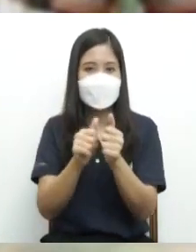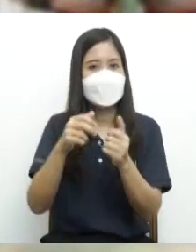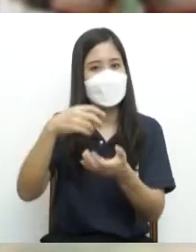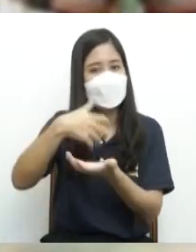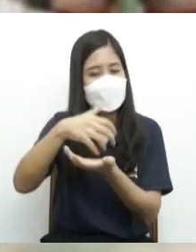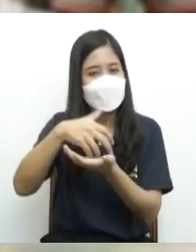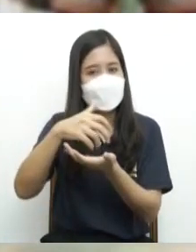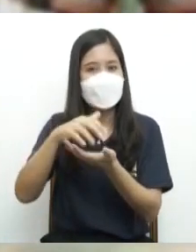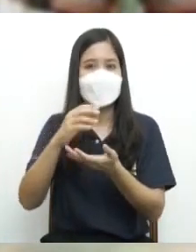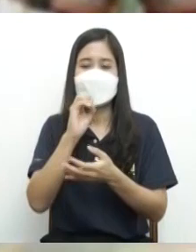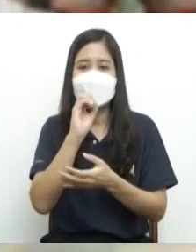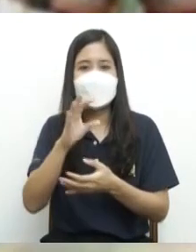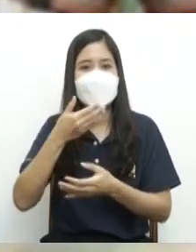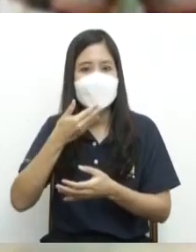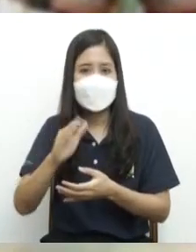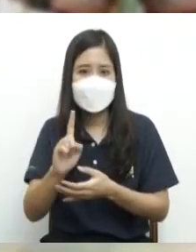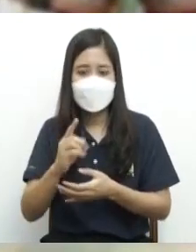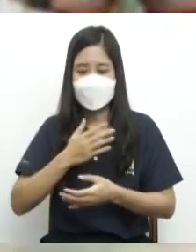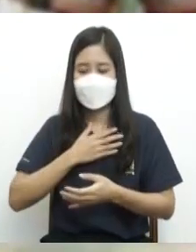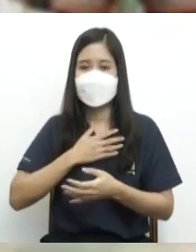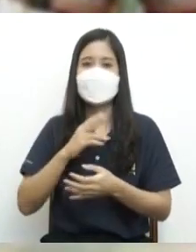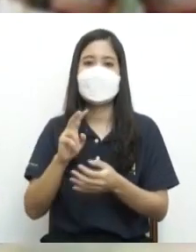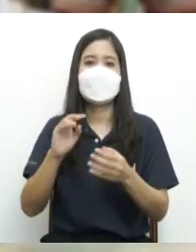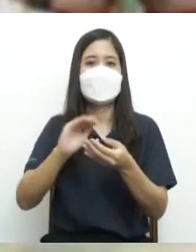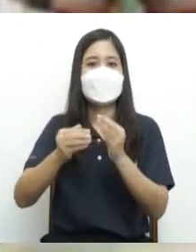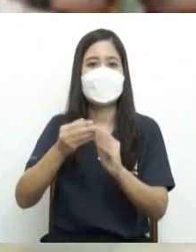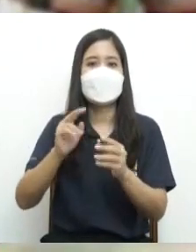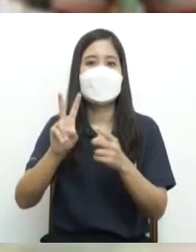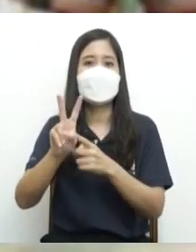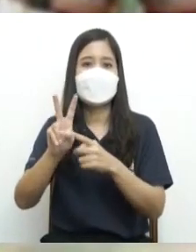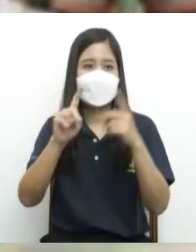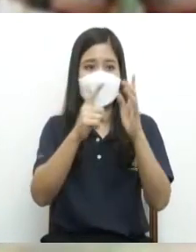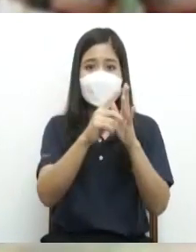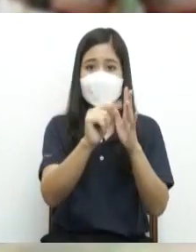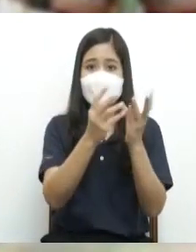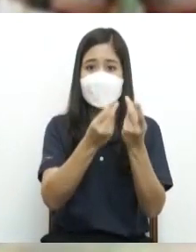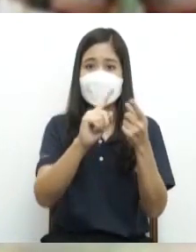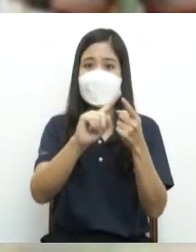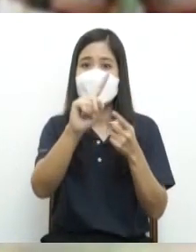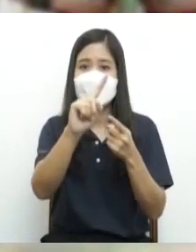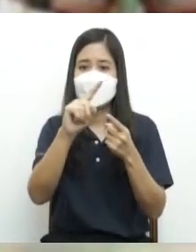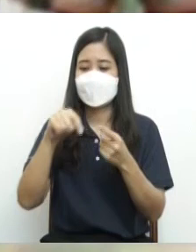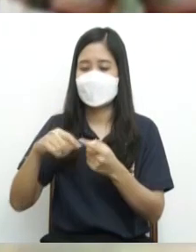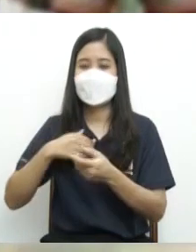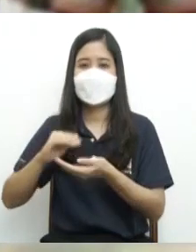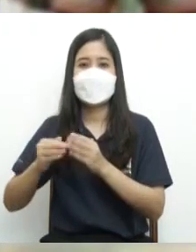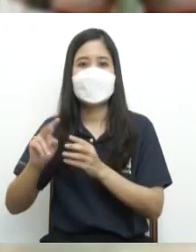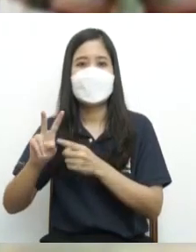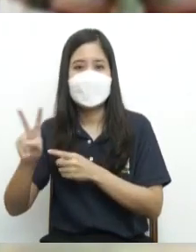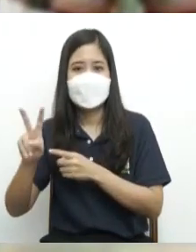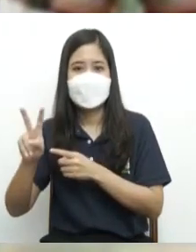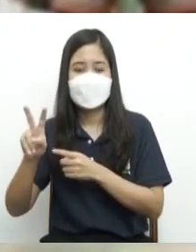ว่าเราเป็นเบอร์2ท่านเขตเป็นเบอร์1หลักของมันง่ายๆถ้าคุณคิดอะไรไม่ออกบอกเราไม่เป็